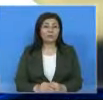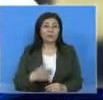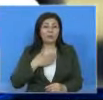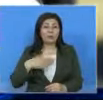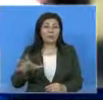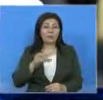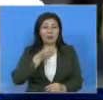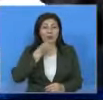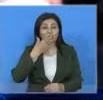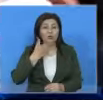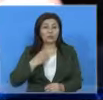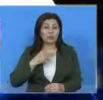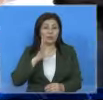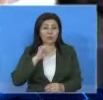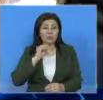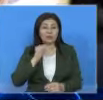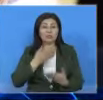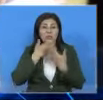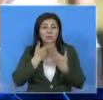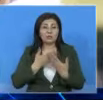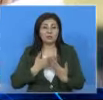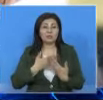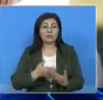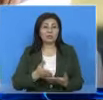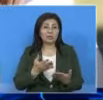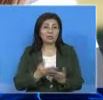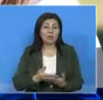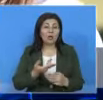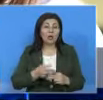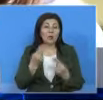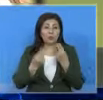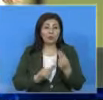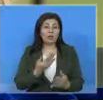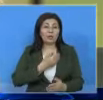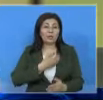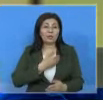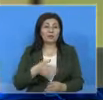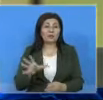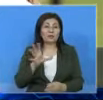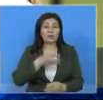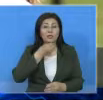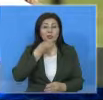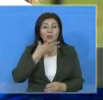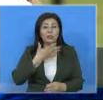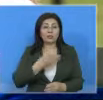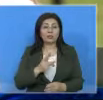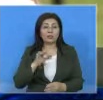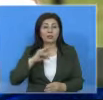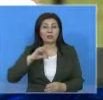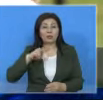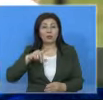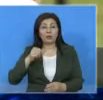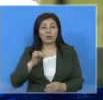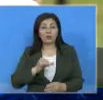Маған бәрі ұнады. Өзім иттерді жақсы көремін. Қара түсті үлкен итті көрдім. Онымен ойнағым келді. Бәрі ұнады. Кинологтың жұмыстары